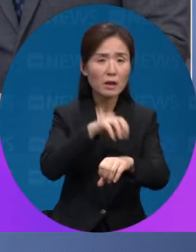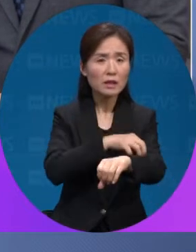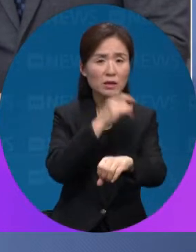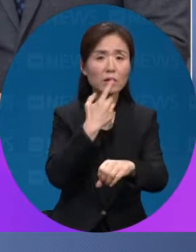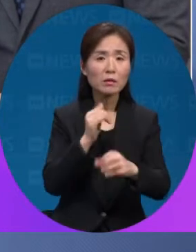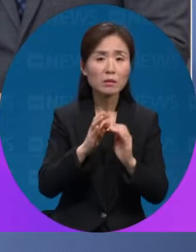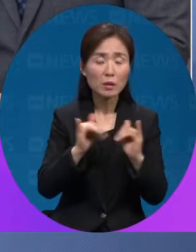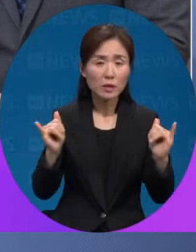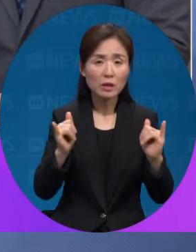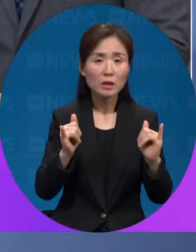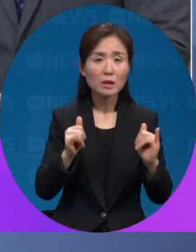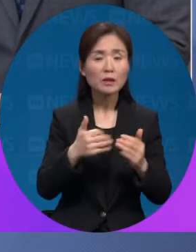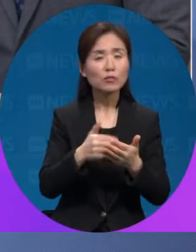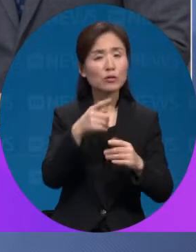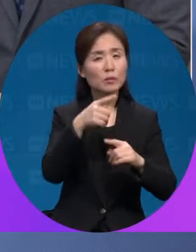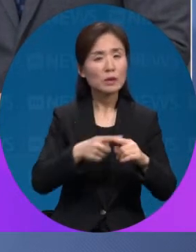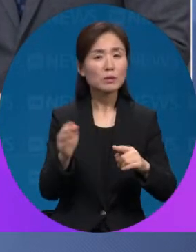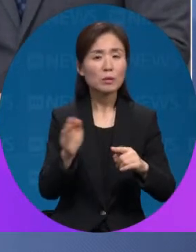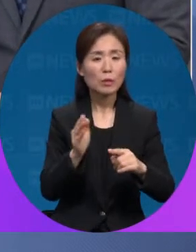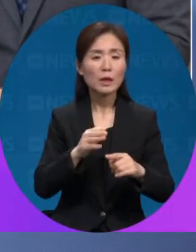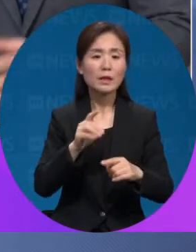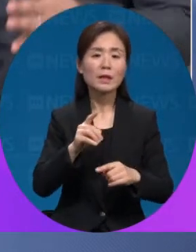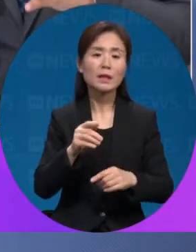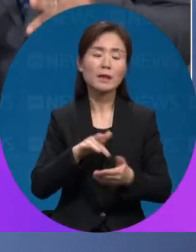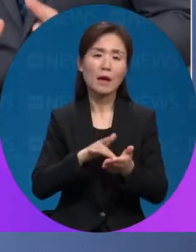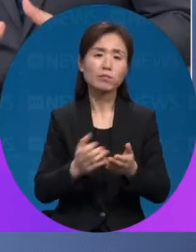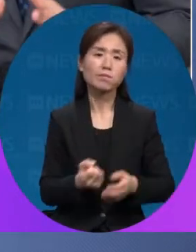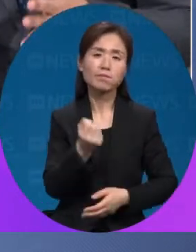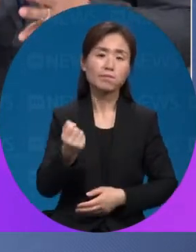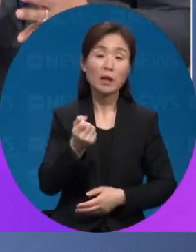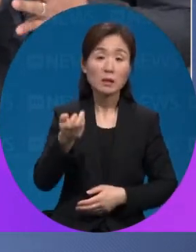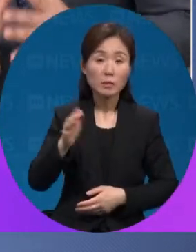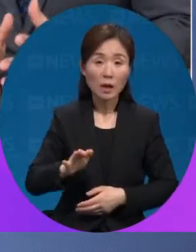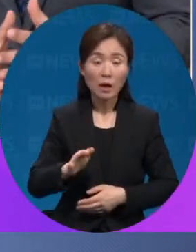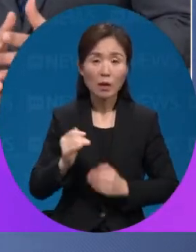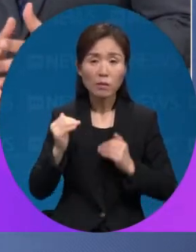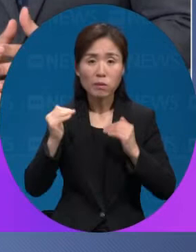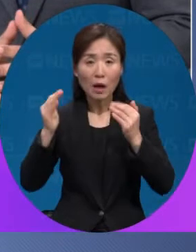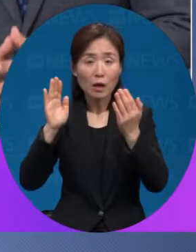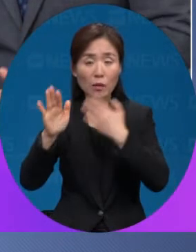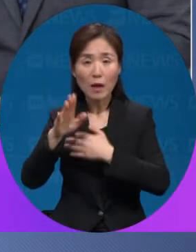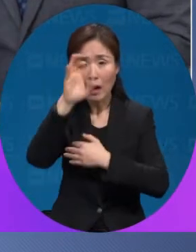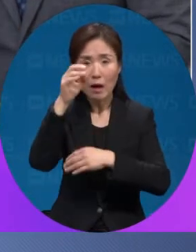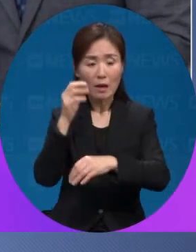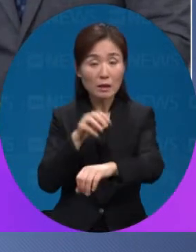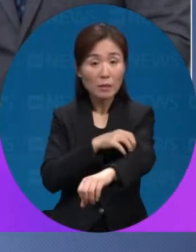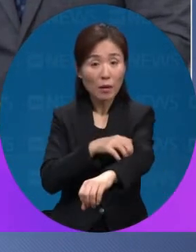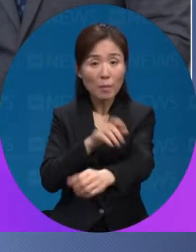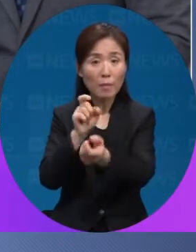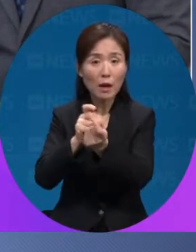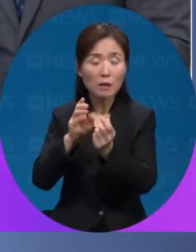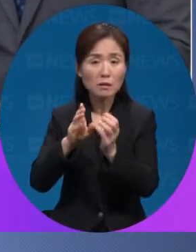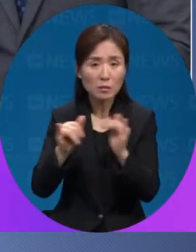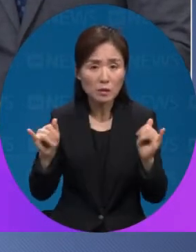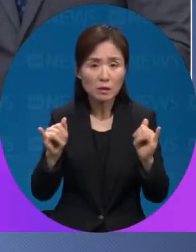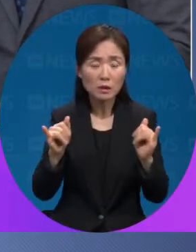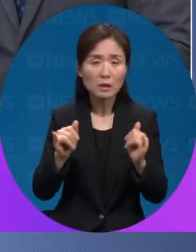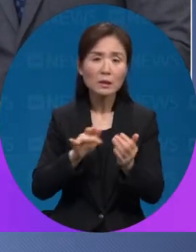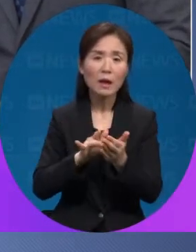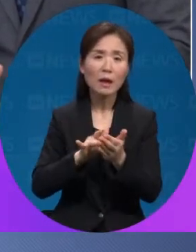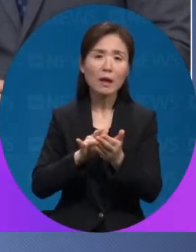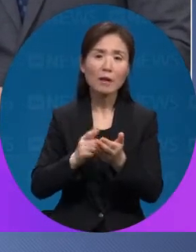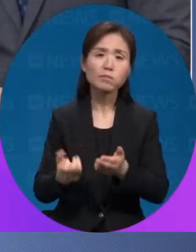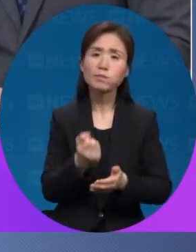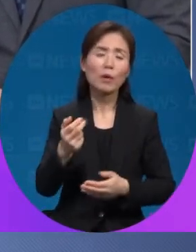절반 이상이 에피네프린 을 갖고 다녔습니다 그런데 성인이 되서 알레르기가 생긴 사람들은 약품을 처방 받지 않는 경우가